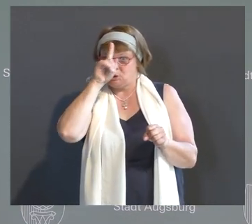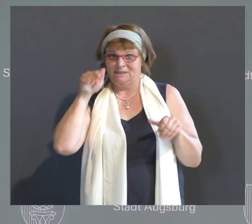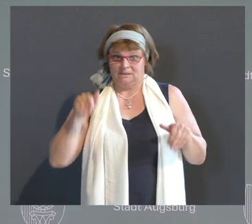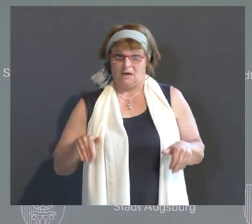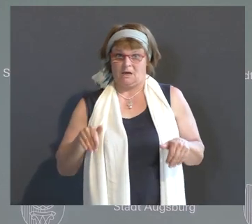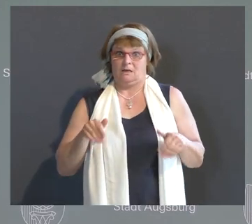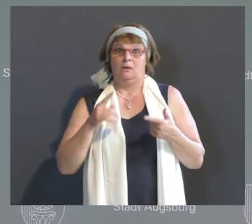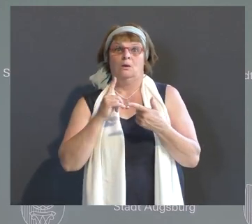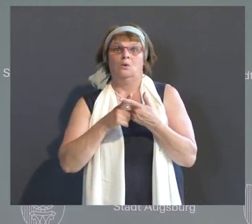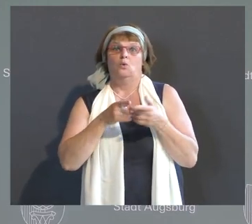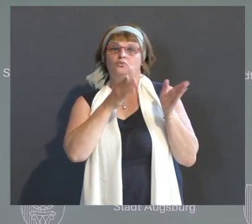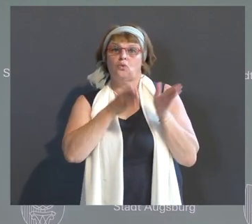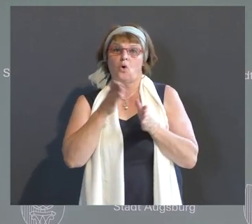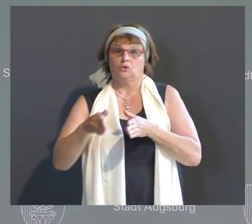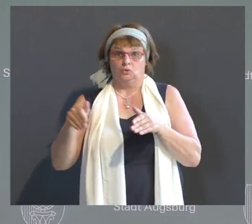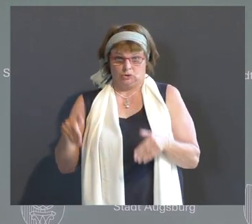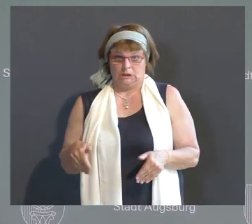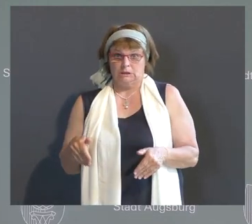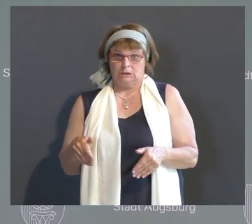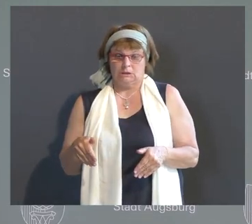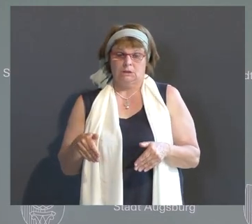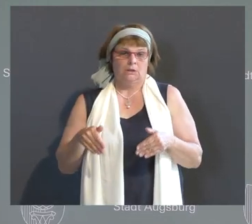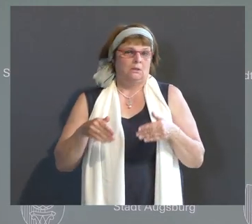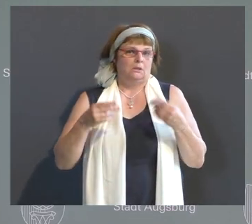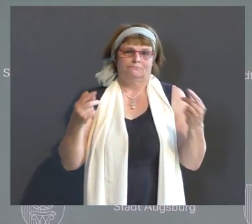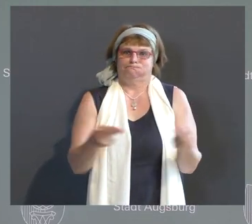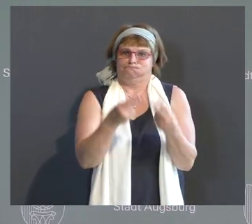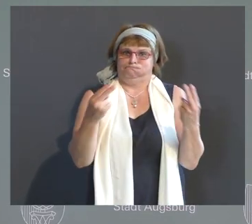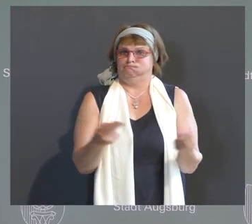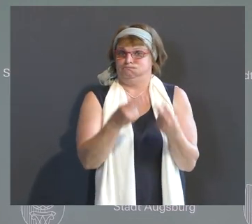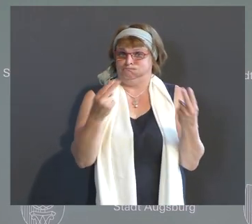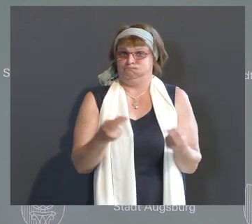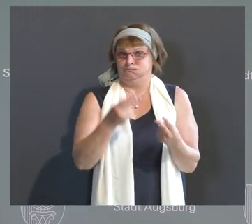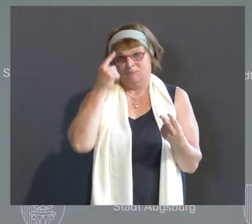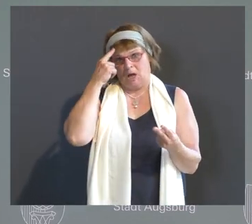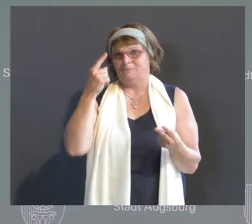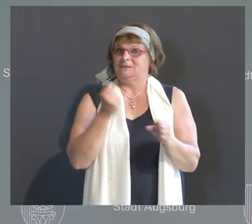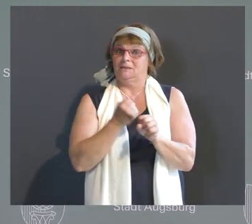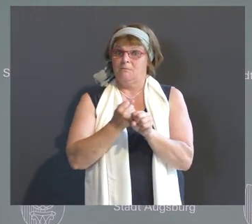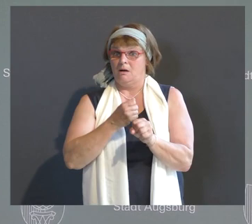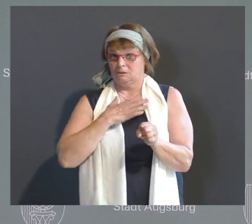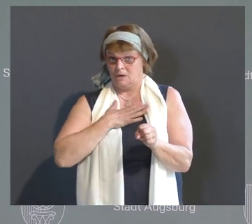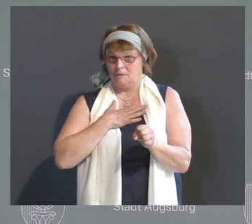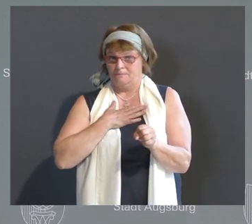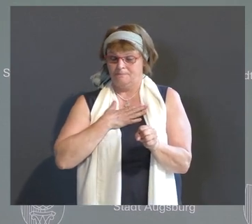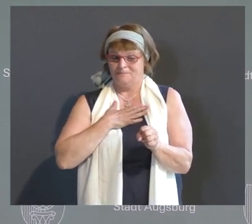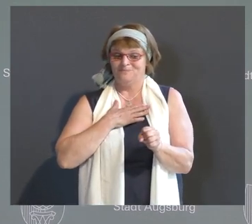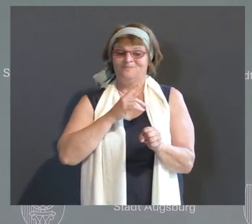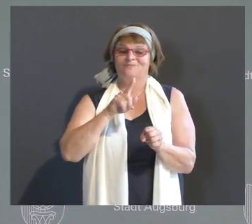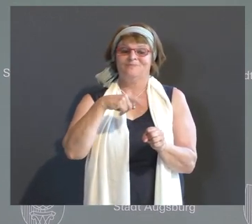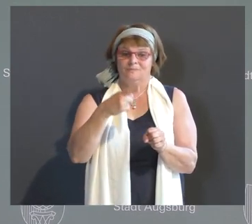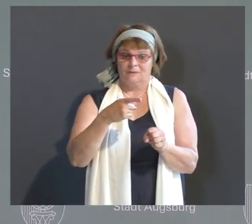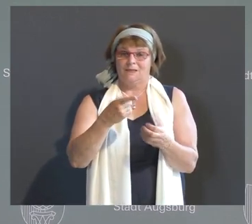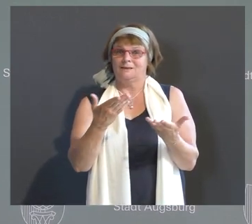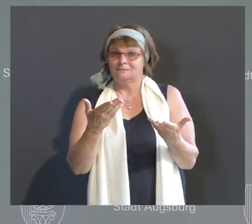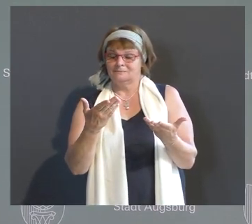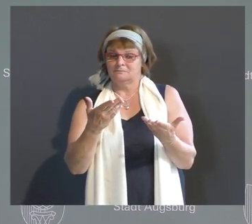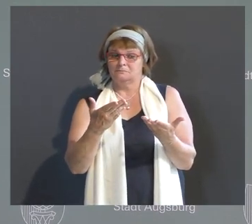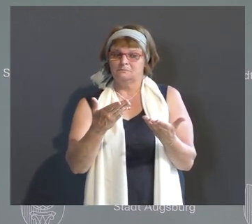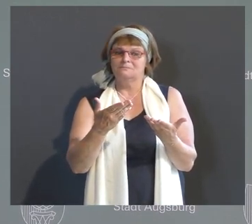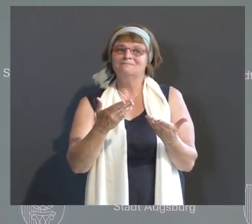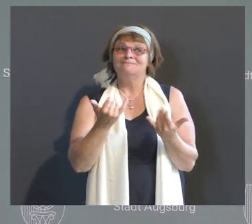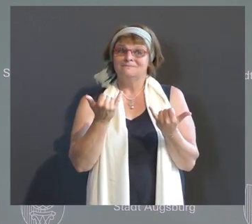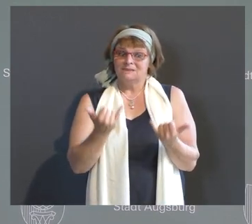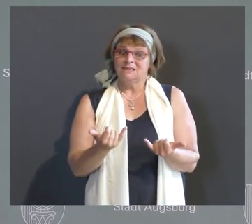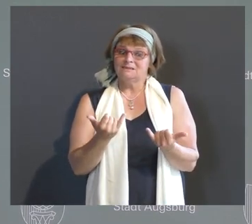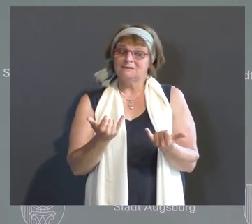Wissen, dass sie die Lage zur Eskalation bringen können. Und gemeinsam mit dem Solidarisierungseffekt der restlich